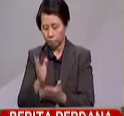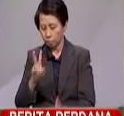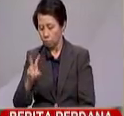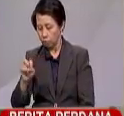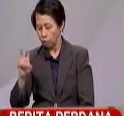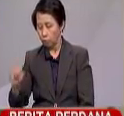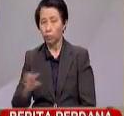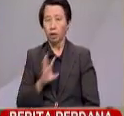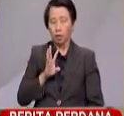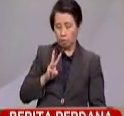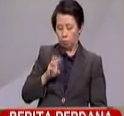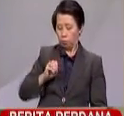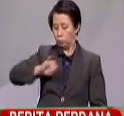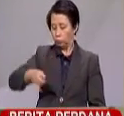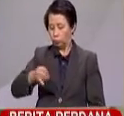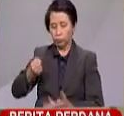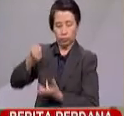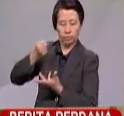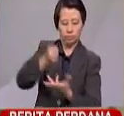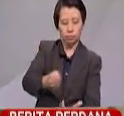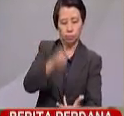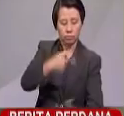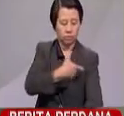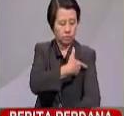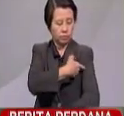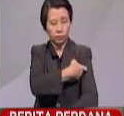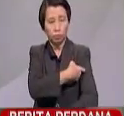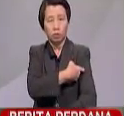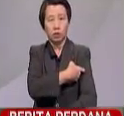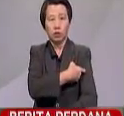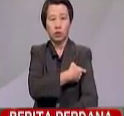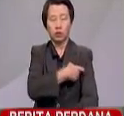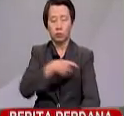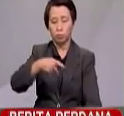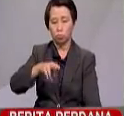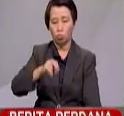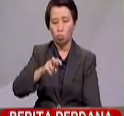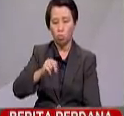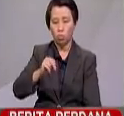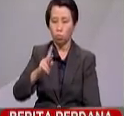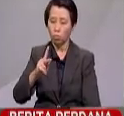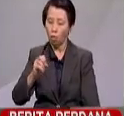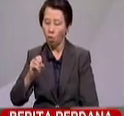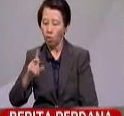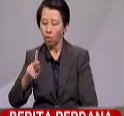2020, RM60 juta diperuntuk bagi suntikan vaksin pneumococcal.